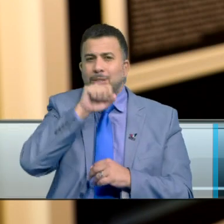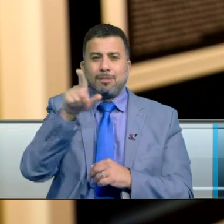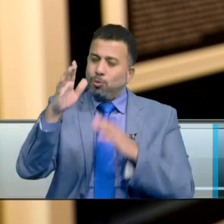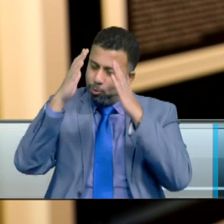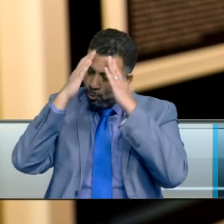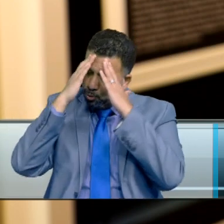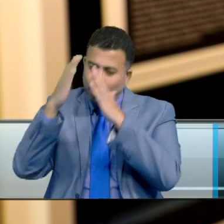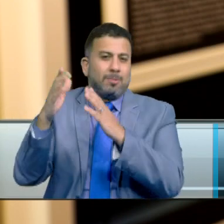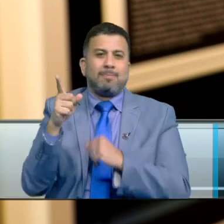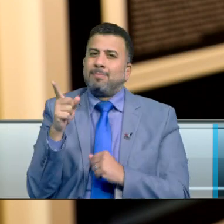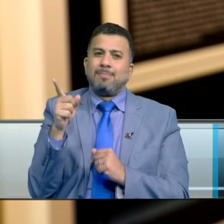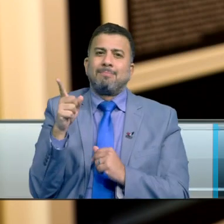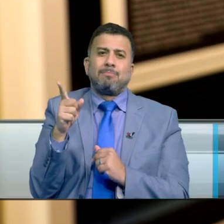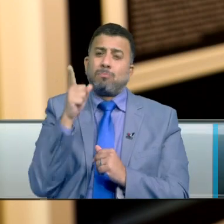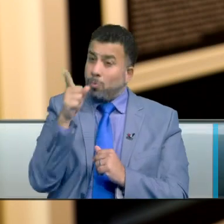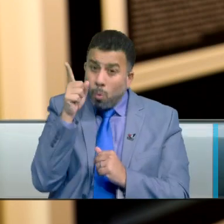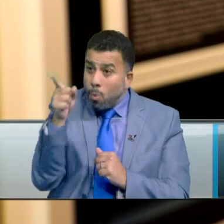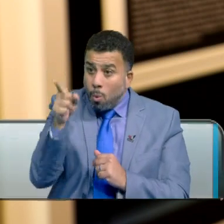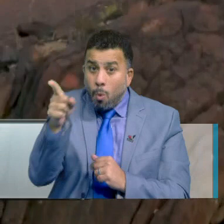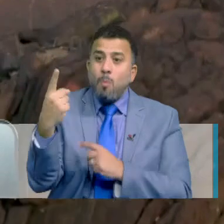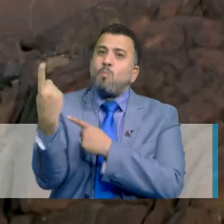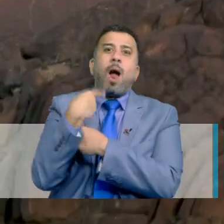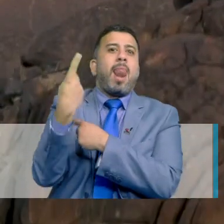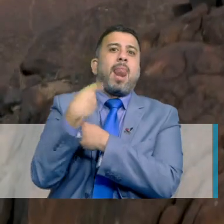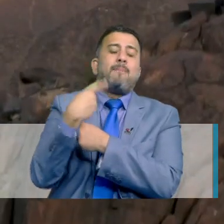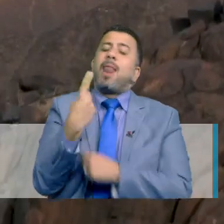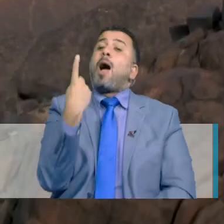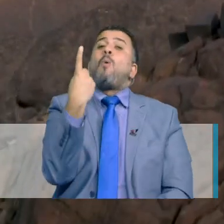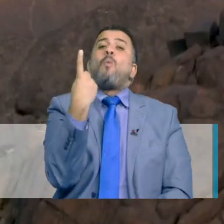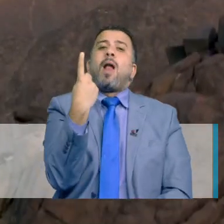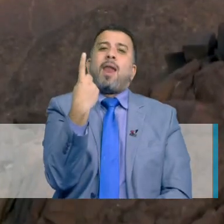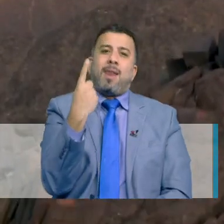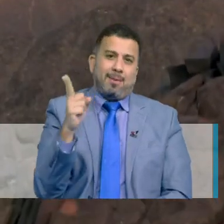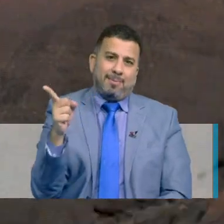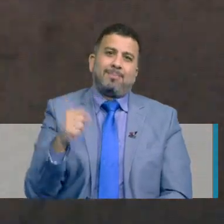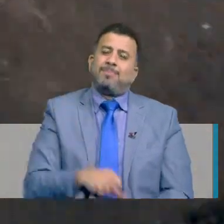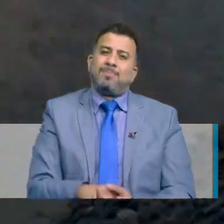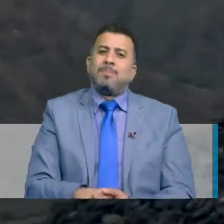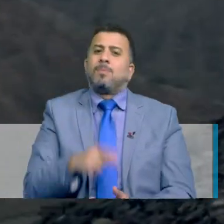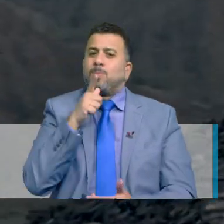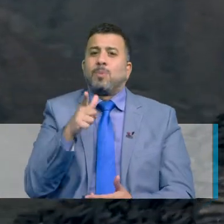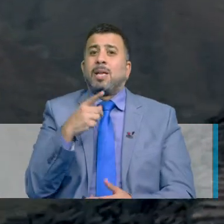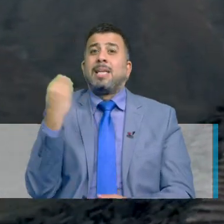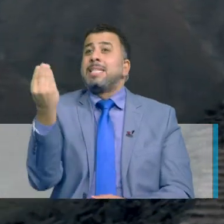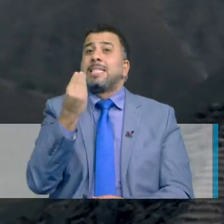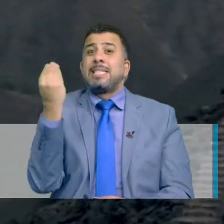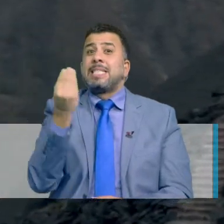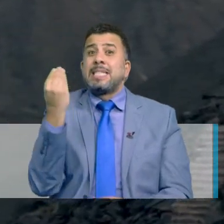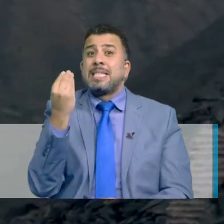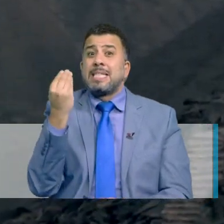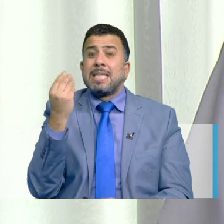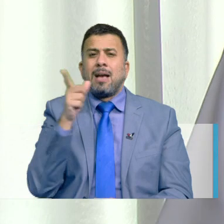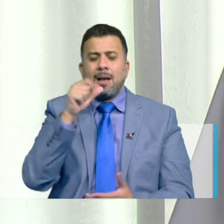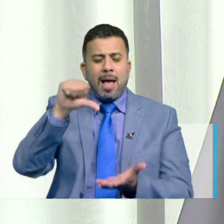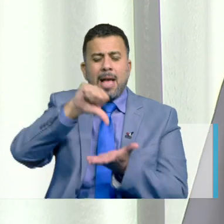الذي يعني أجزم بأنه هو معلمي الأول. أقول أهنيها بعاصمة السياحة وهي